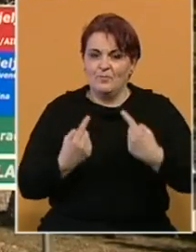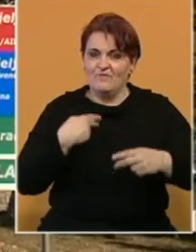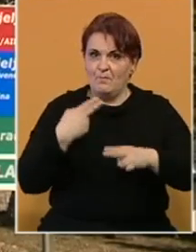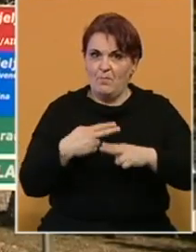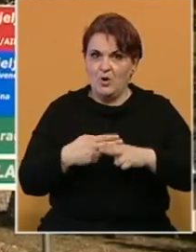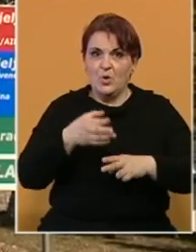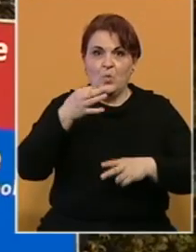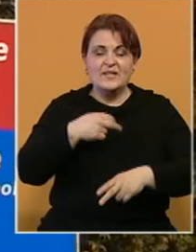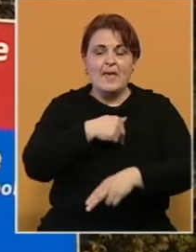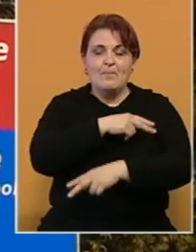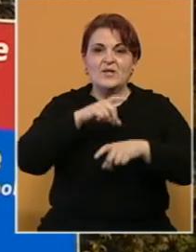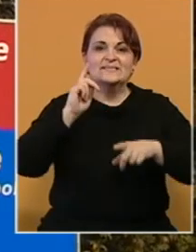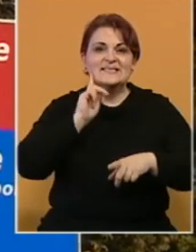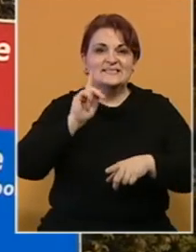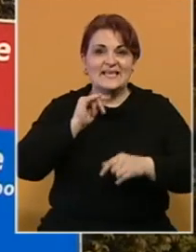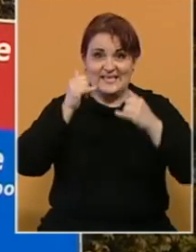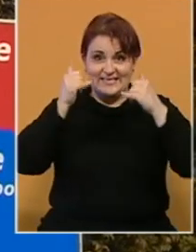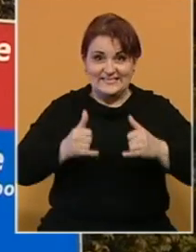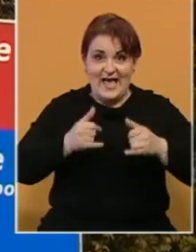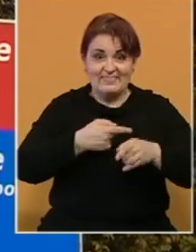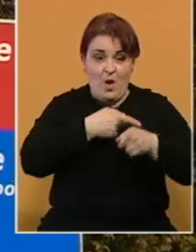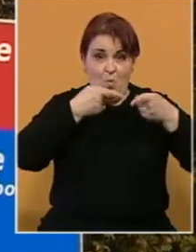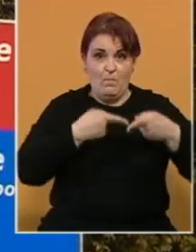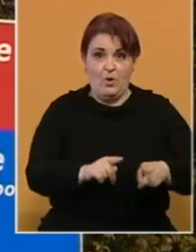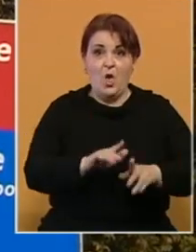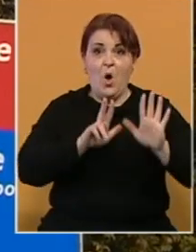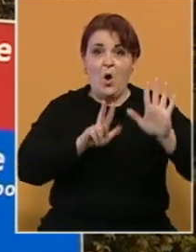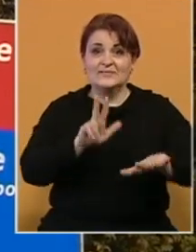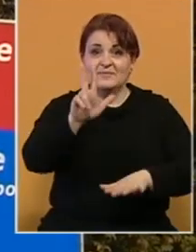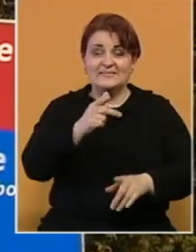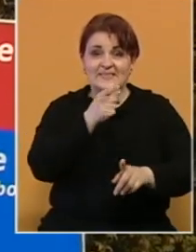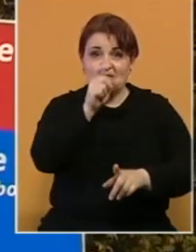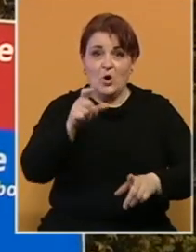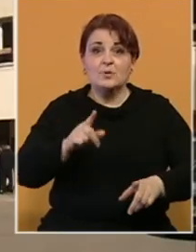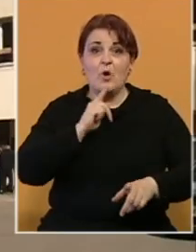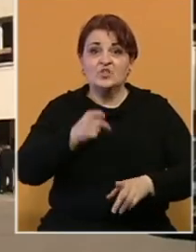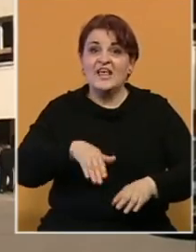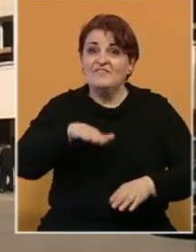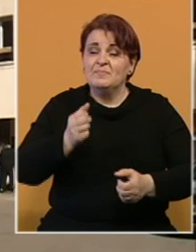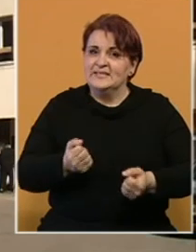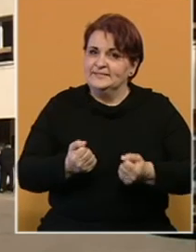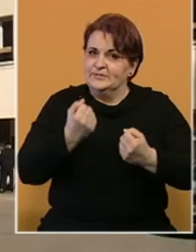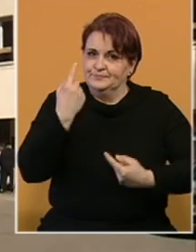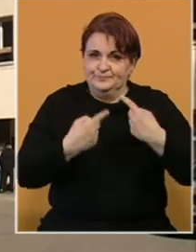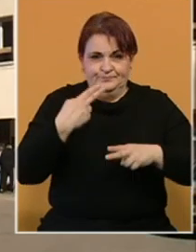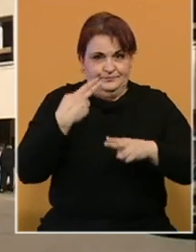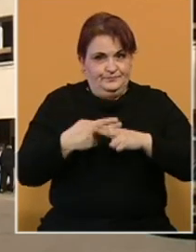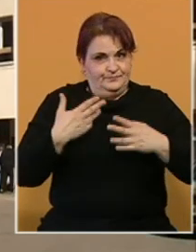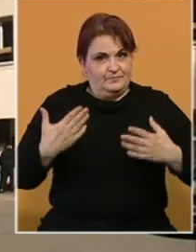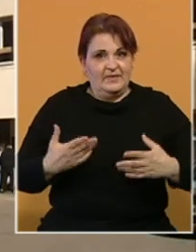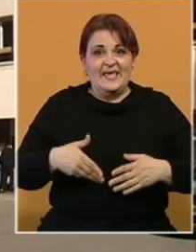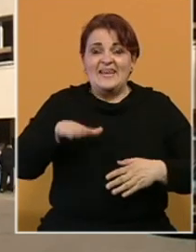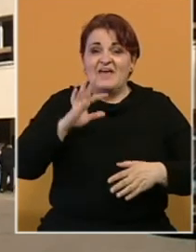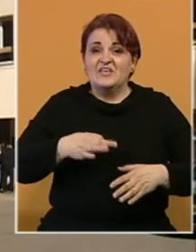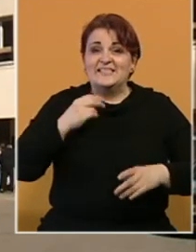slikom. U kantonalnoj bolnici Zenica trenutno su hospitalizovana 83 pacijenta, od kojih je većina sa teškom kliničkom slikom.